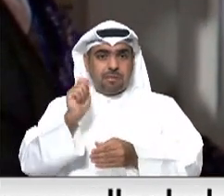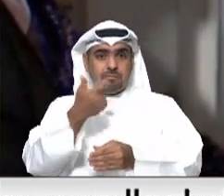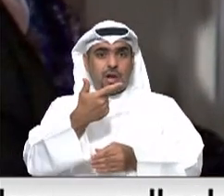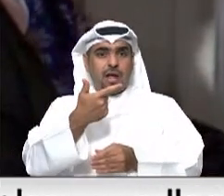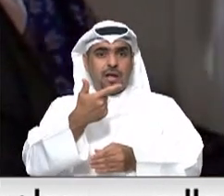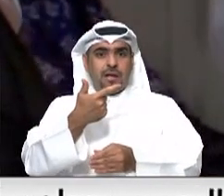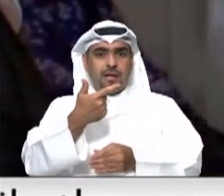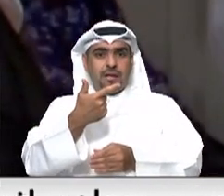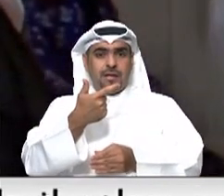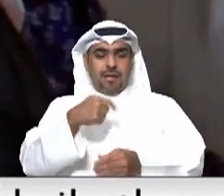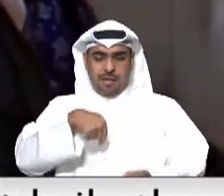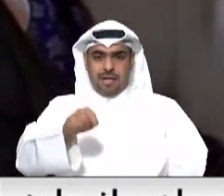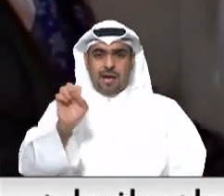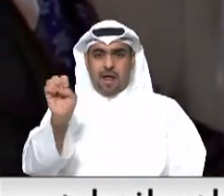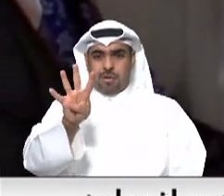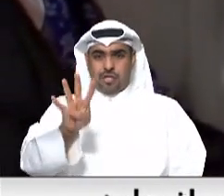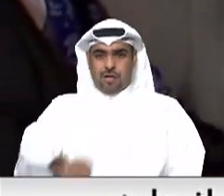سوى اربعه اشهر